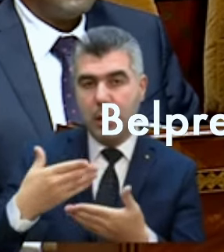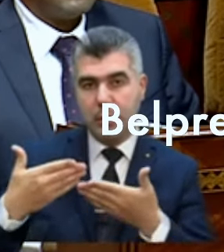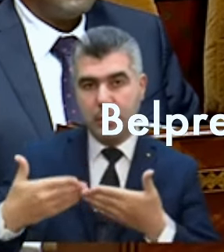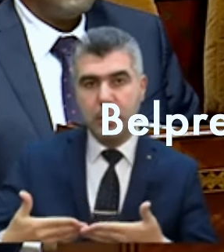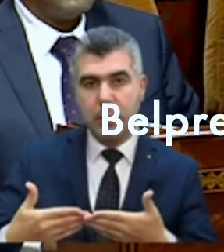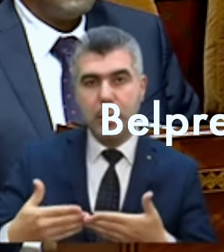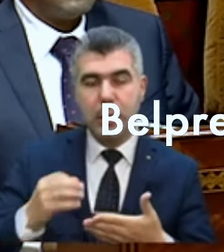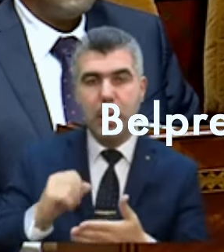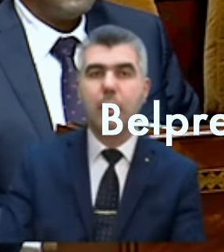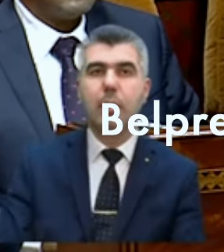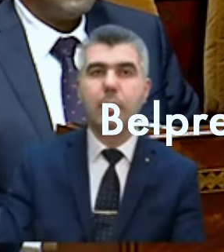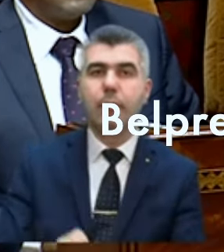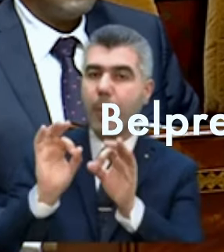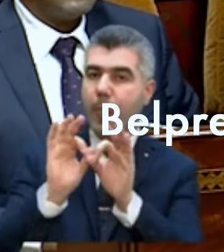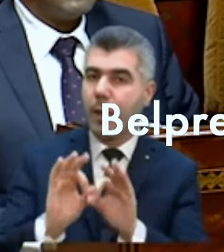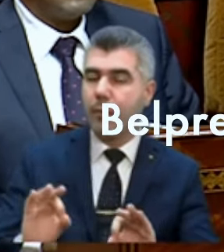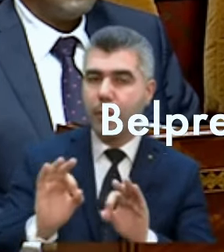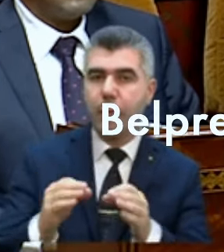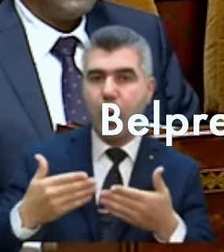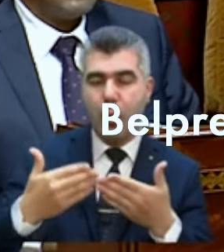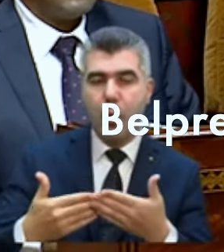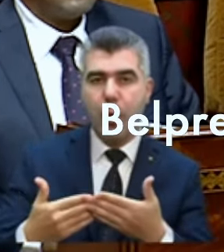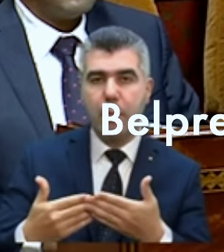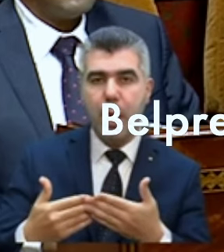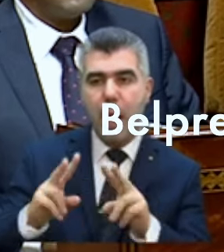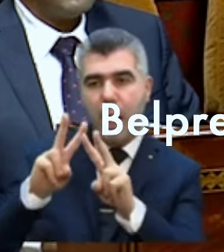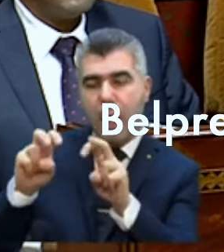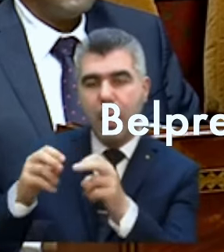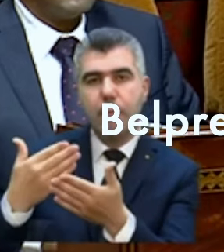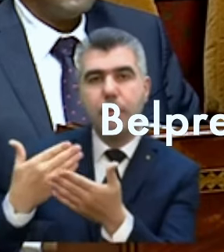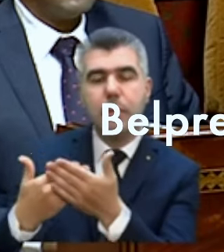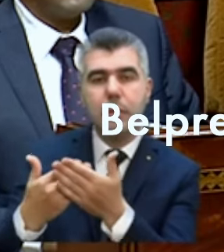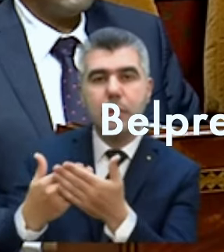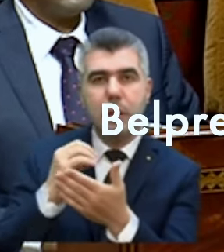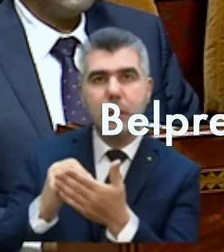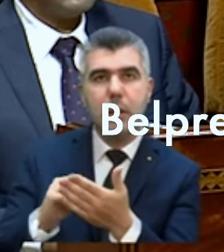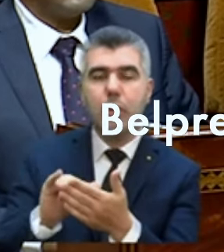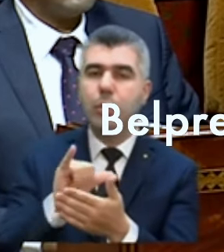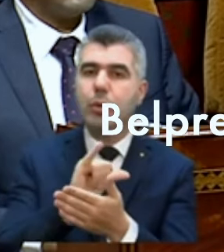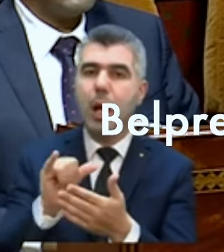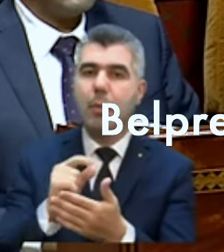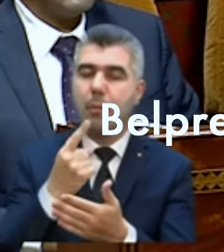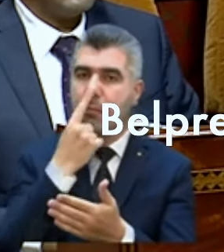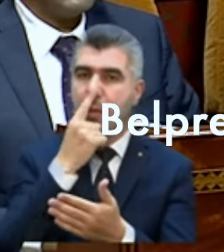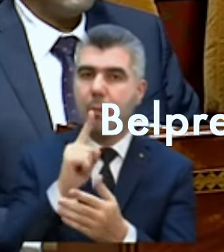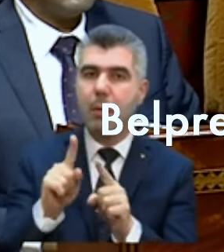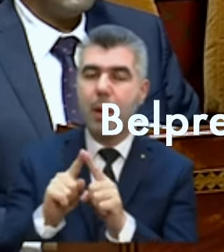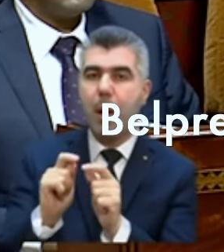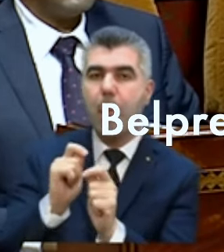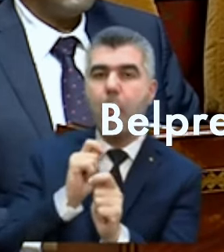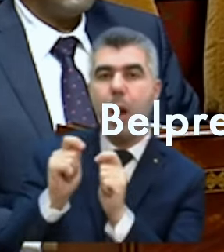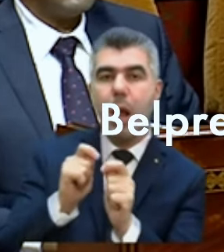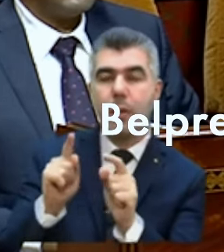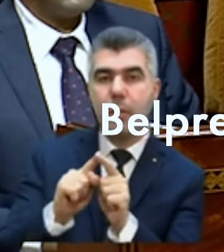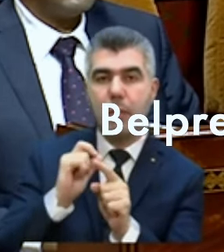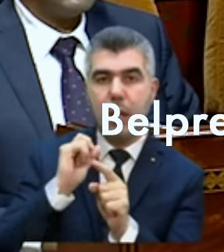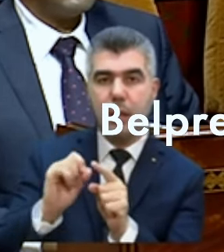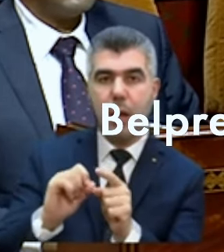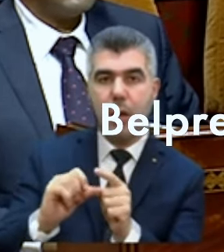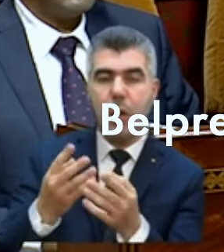حصيلتها؟ الحصيلة اليوم نقشها في رقابة، لكن انتم رفضتوا أنكم تناقشوا معنا الحصيلة ديال منتصف الولاية في